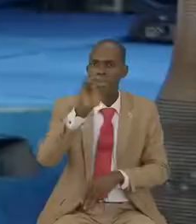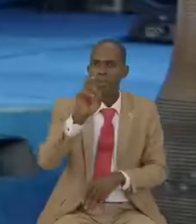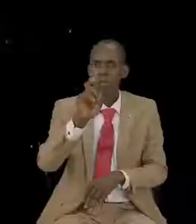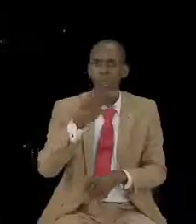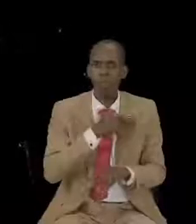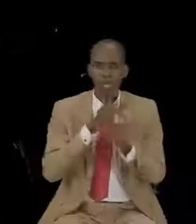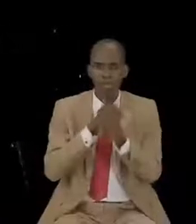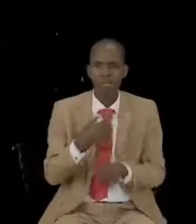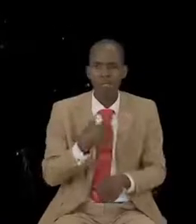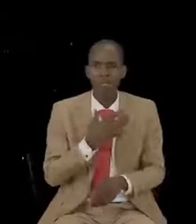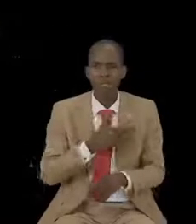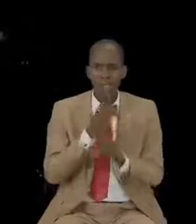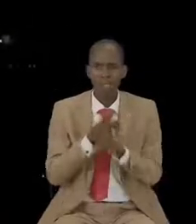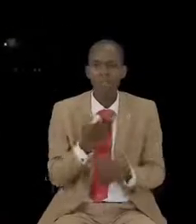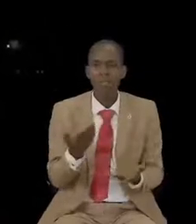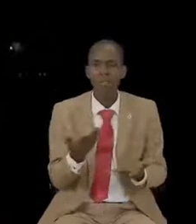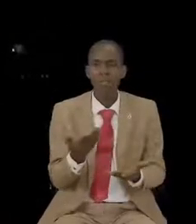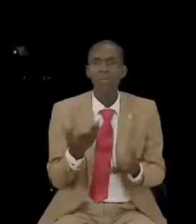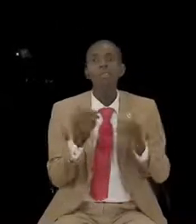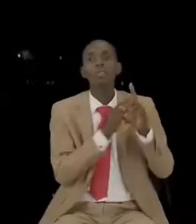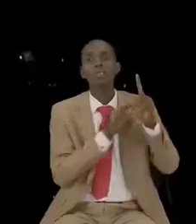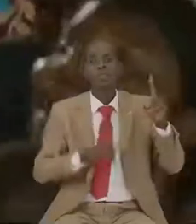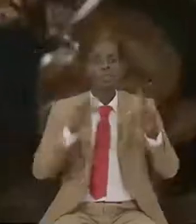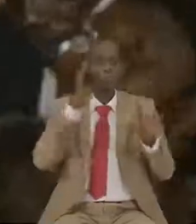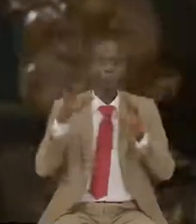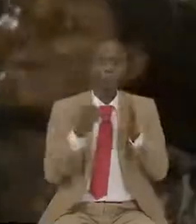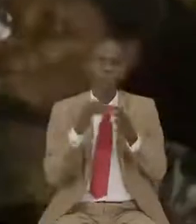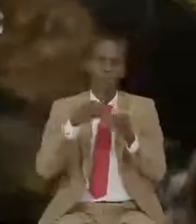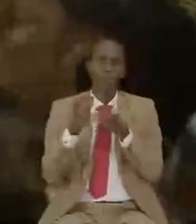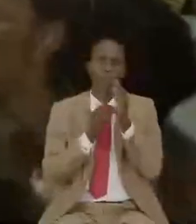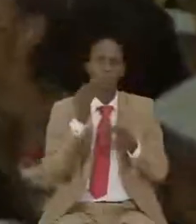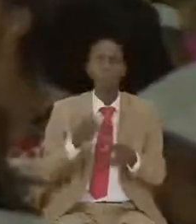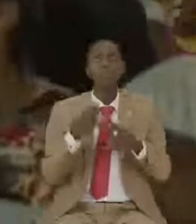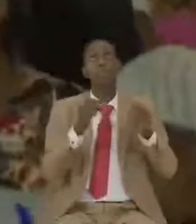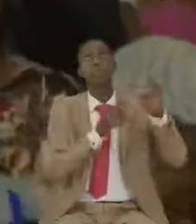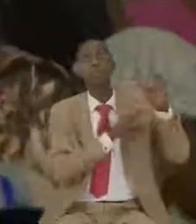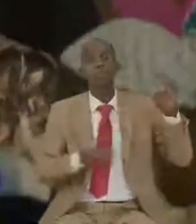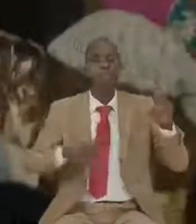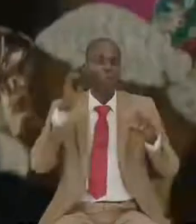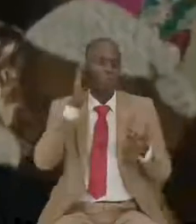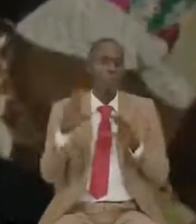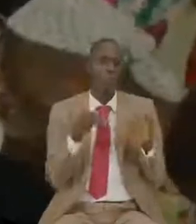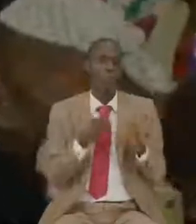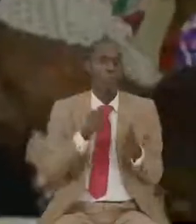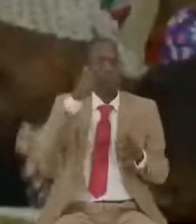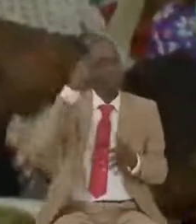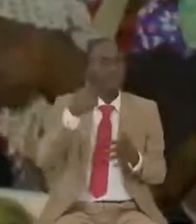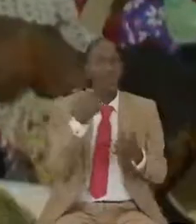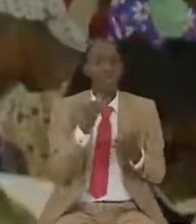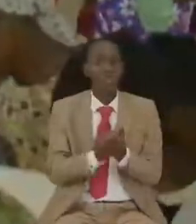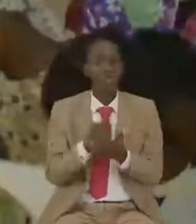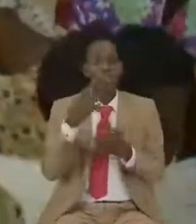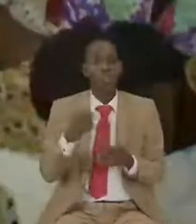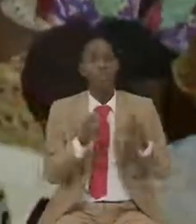qu'il a apportée? Est-ce que tu vas recevoir cela ce soir? J'ai besoin d'une réponse. Le Seigneur le